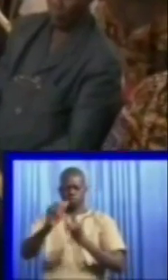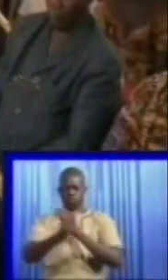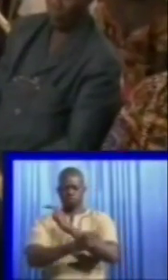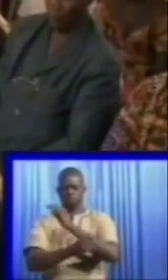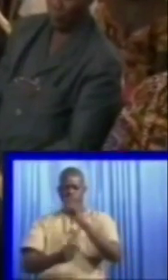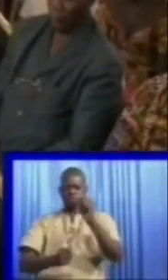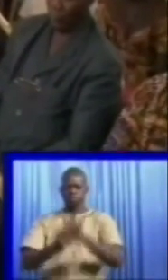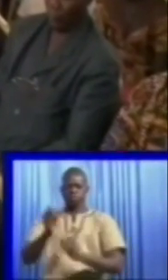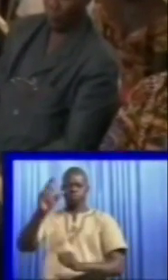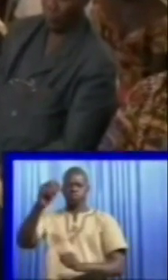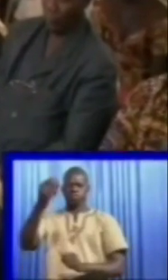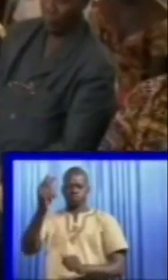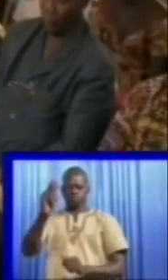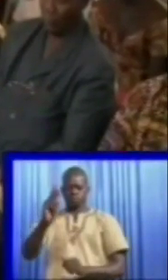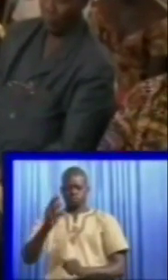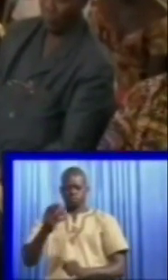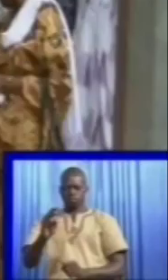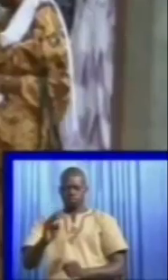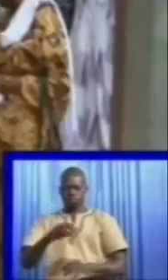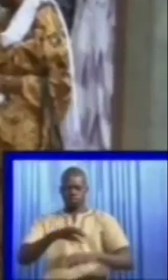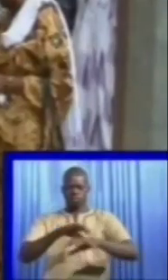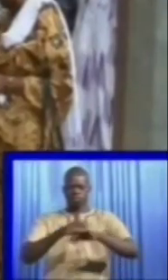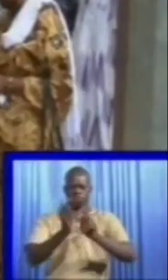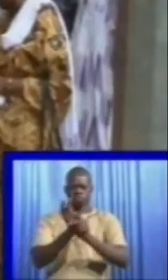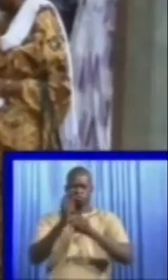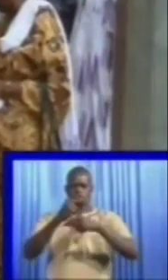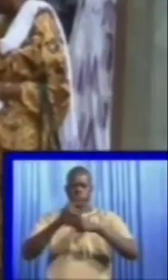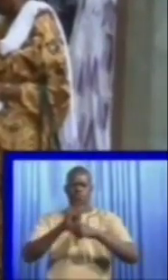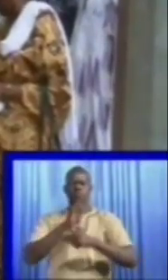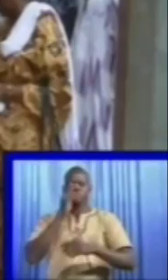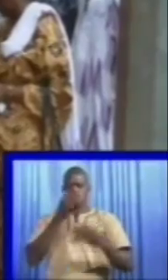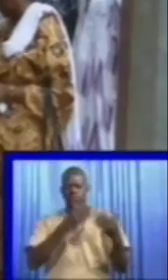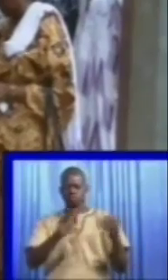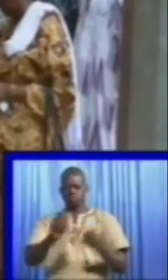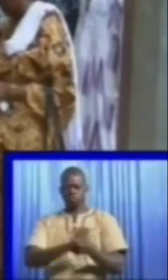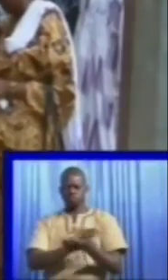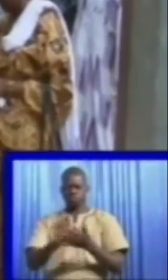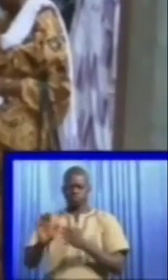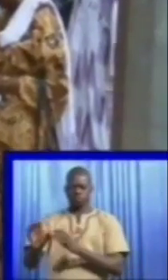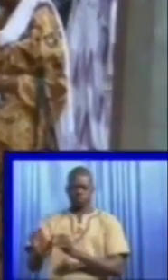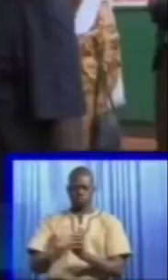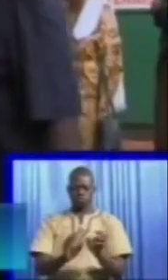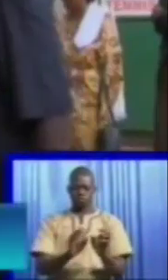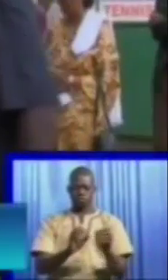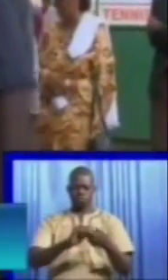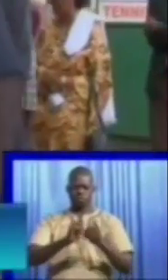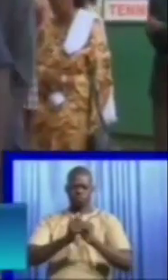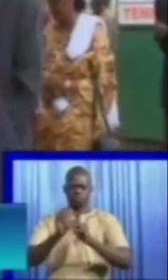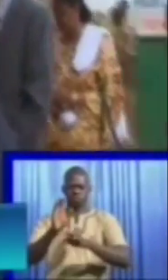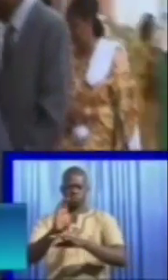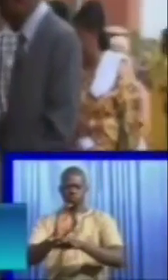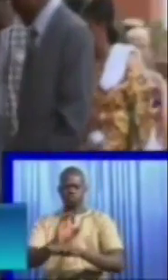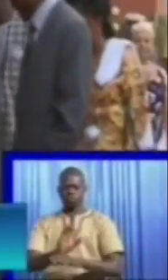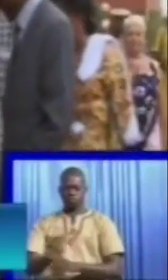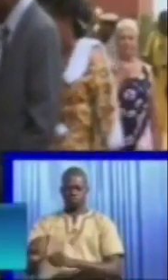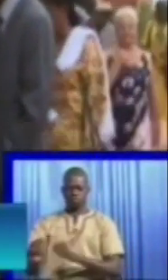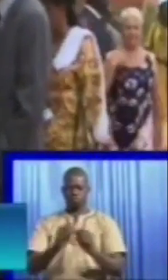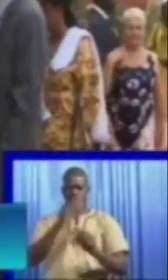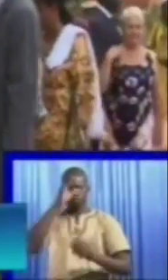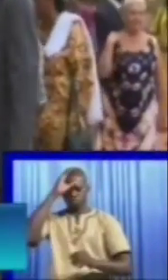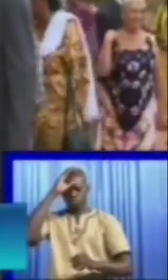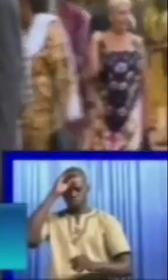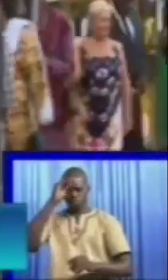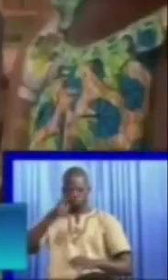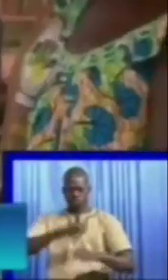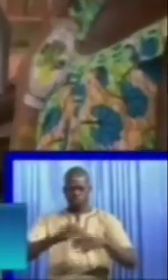de 92 000 km² des terres de production sont déjà dégradées du fait des phénomènes climatiques et de l'action de l'homme. Et